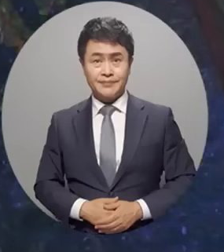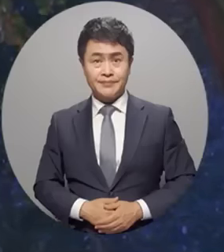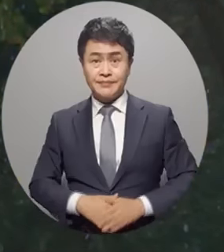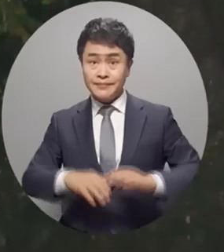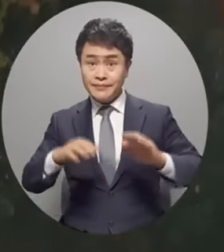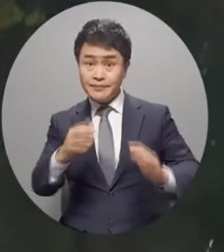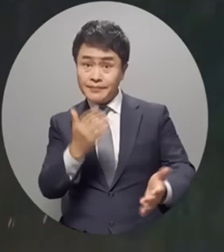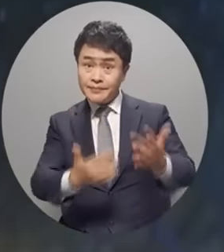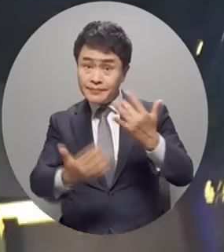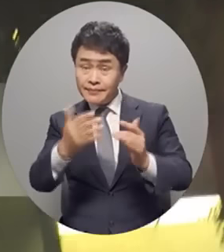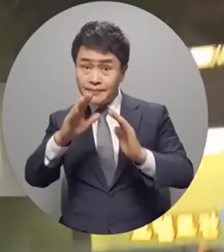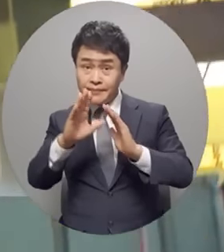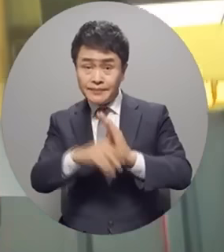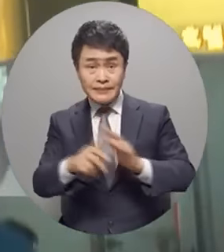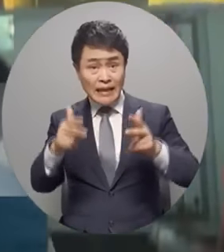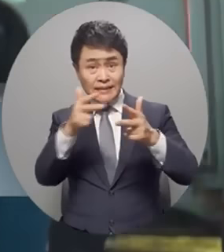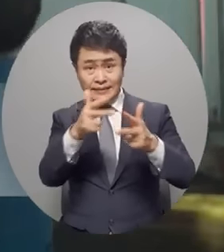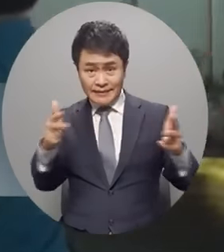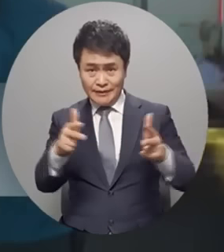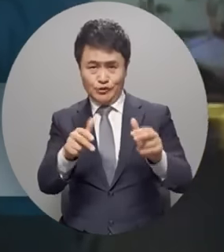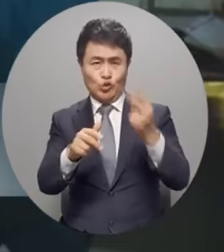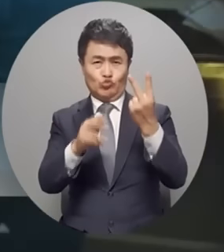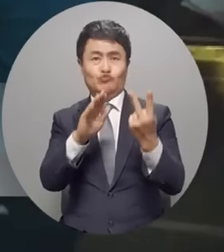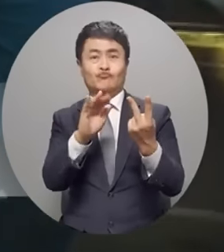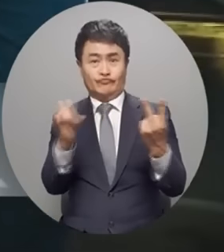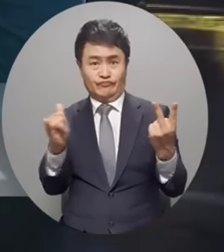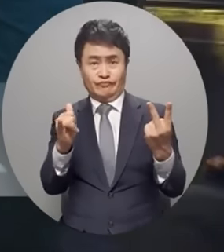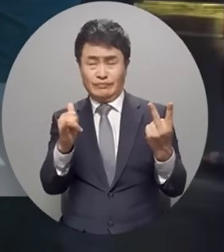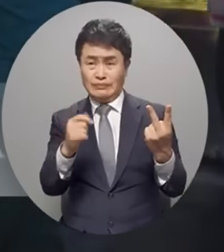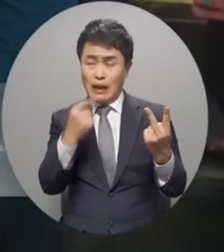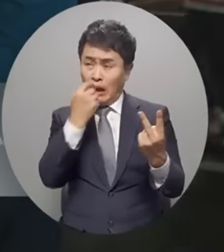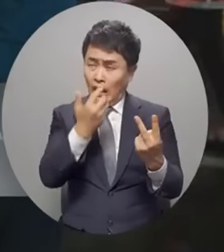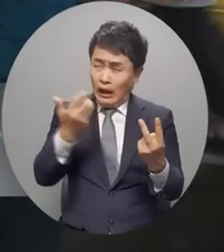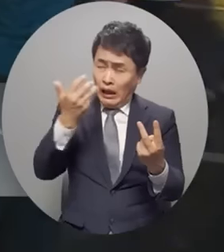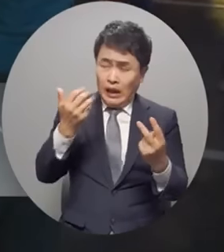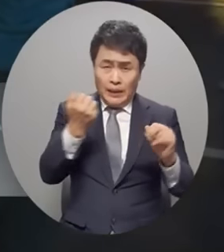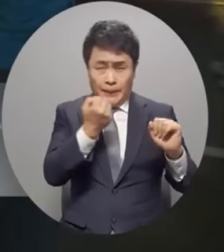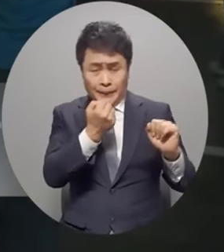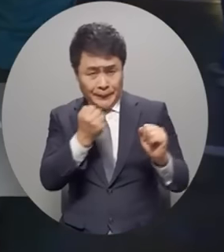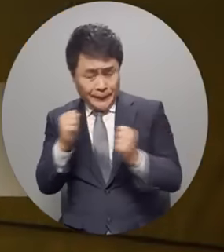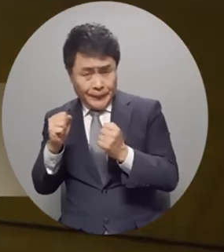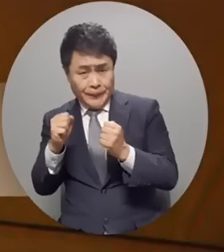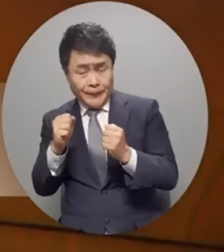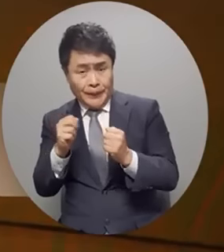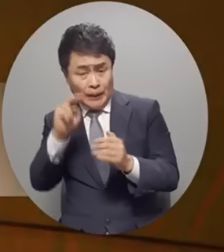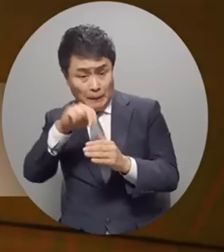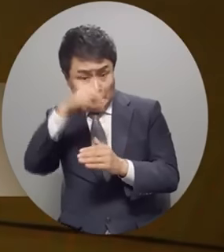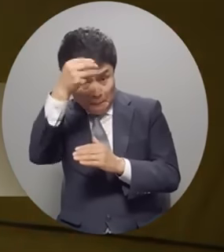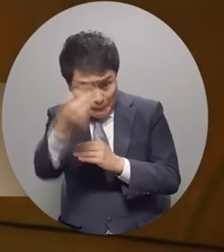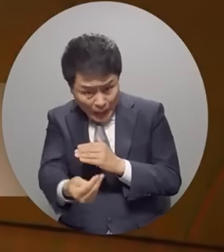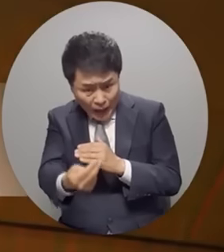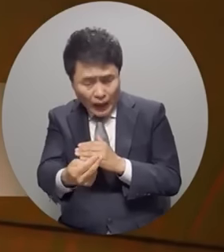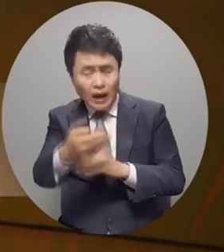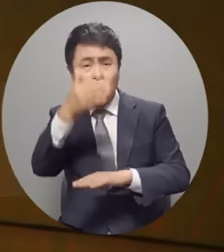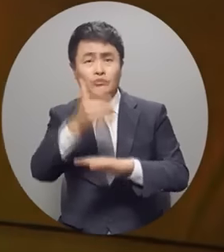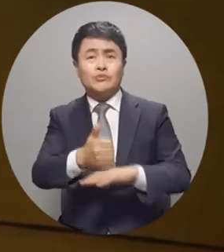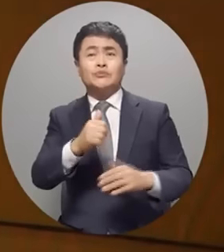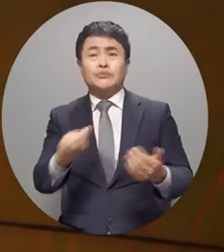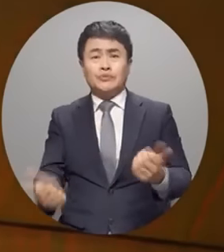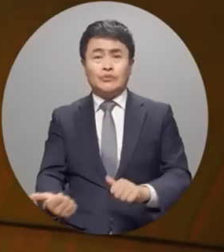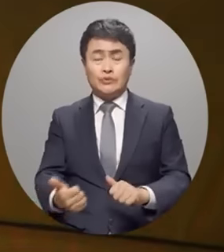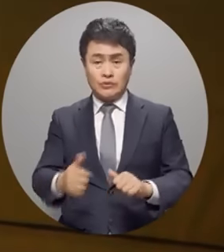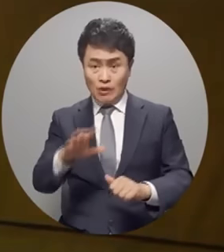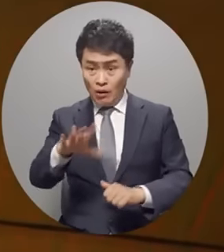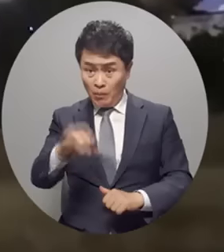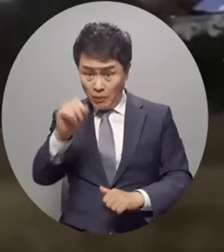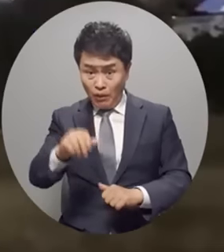이번 화재 당시 7층에 머물던 두 사람은 유독 가스를 피해 에어매트로 몸을 던졌지만 끝내 숨졌습니다.